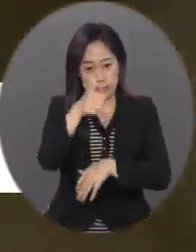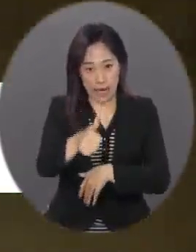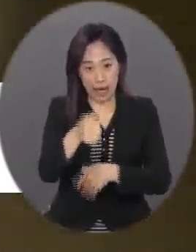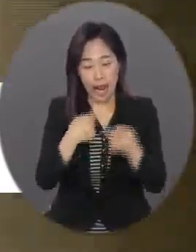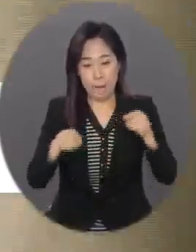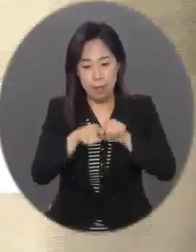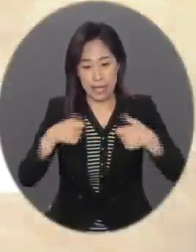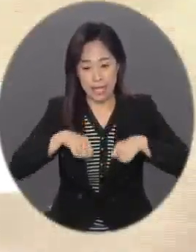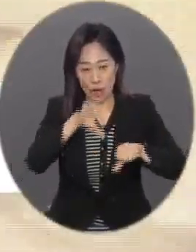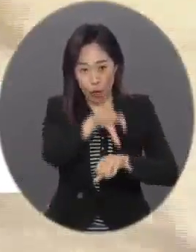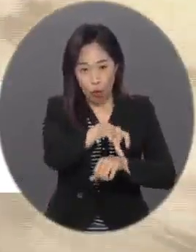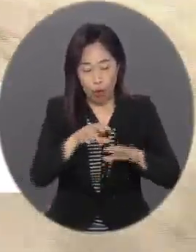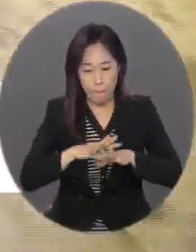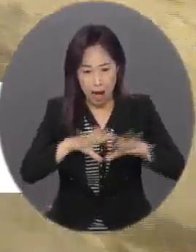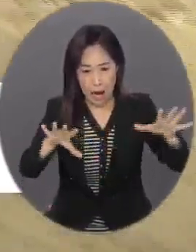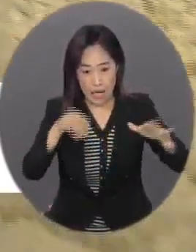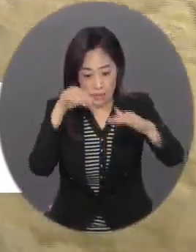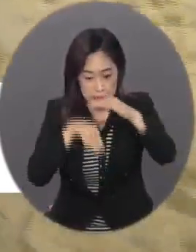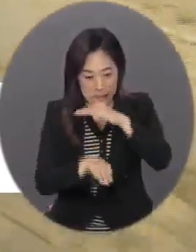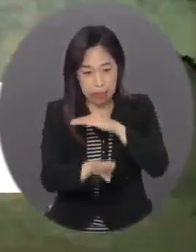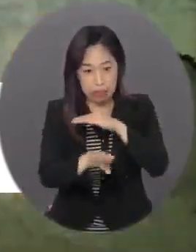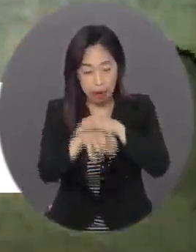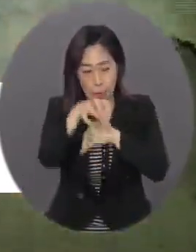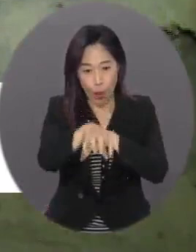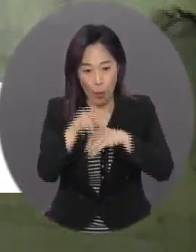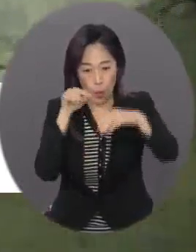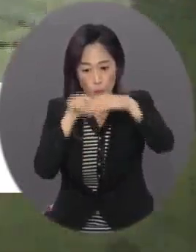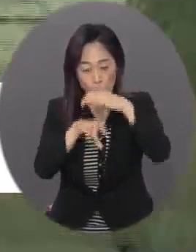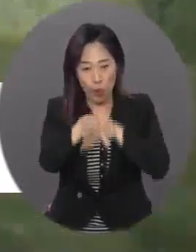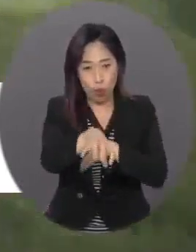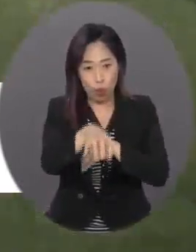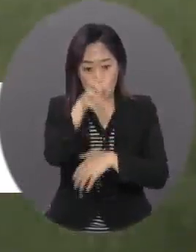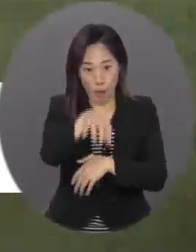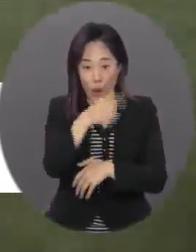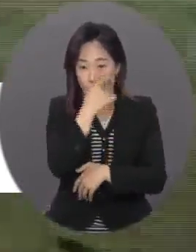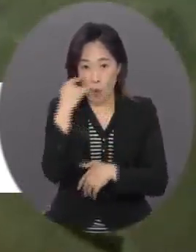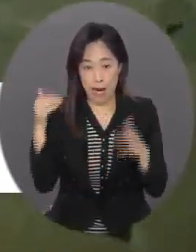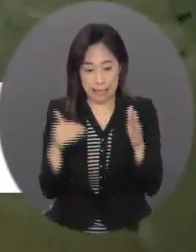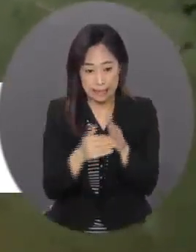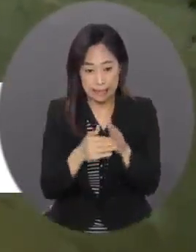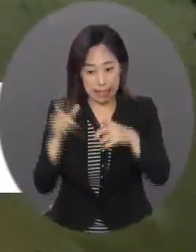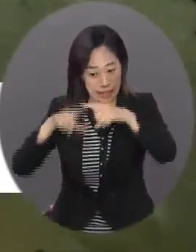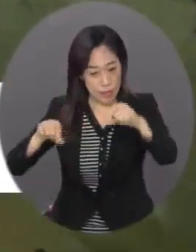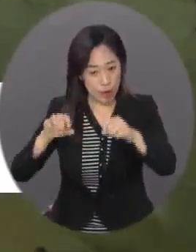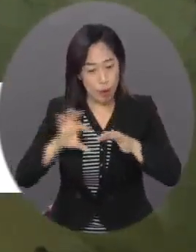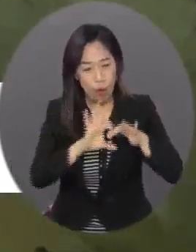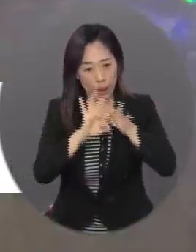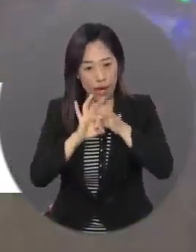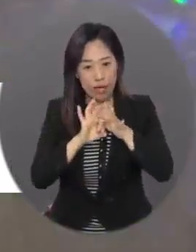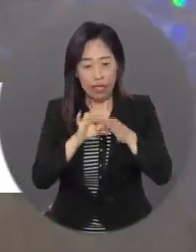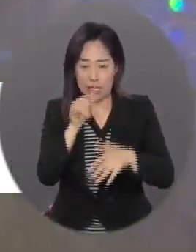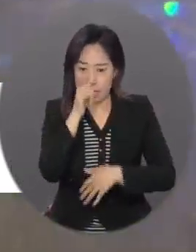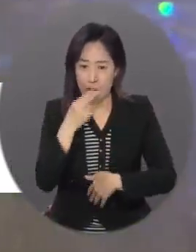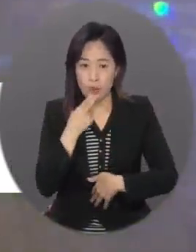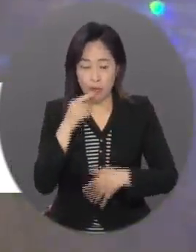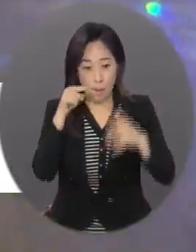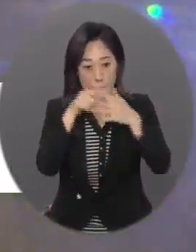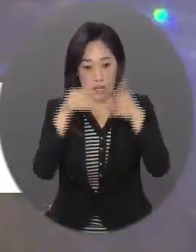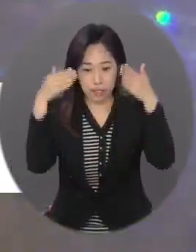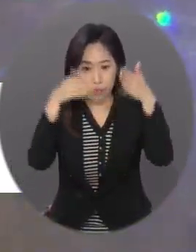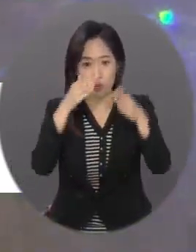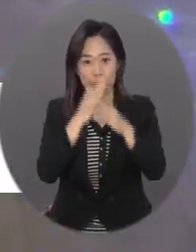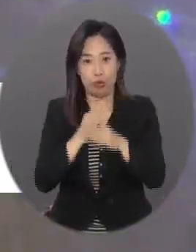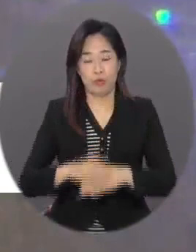쌍촌동 의 흩어져 있는 치아 펑크와 동굴 등 현장을 확인하며 일제와 의 관련성이 여부를 파악하는 데